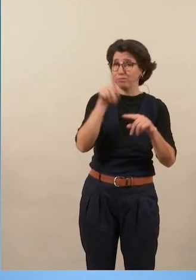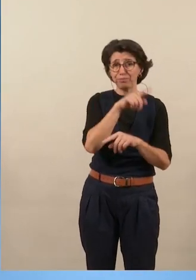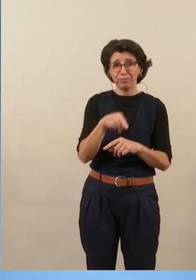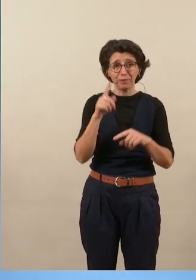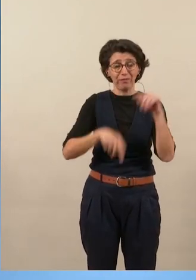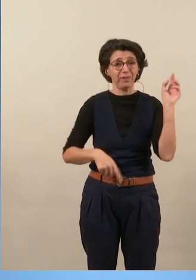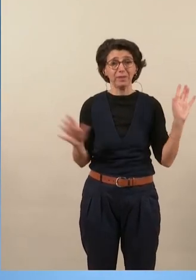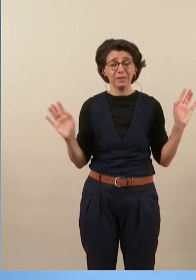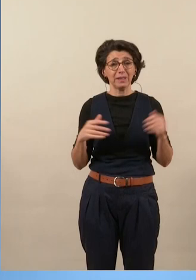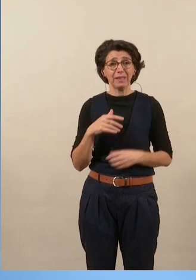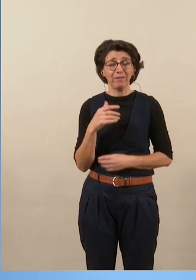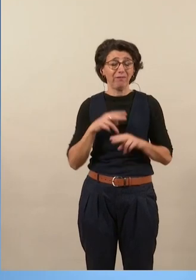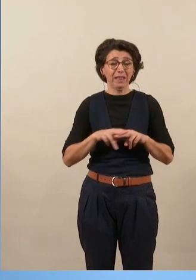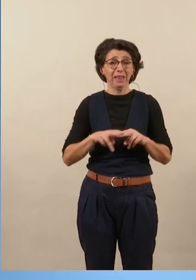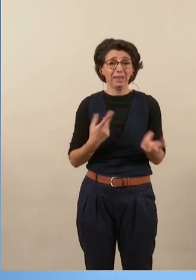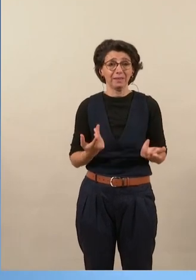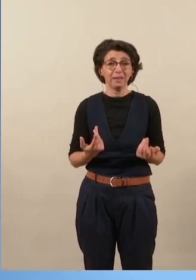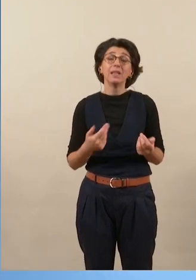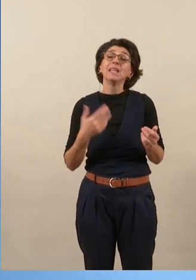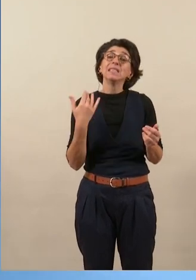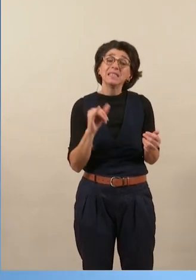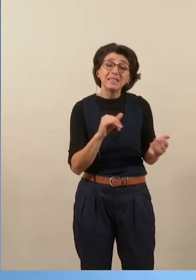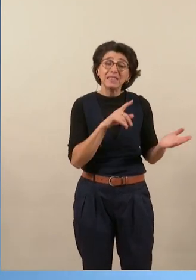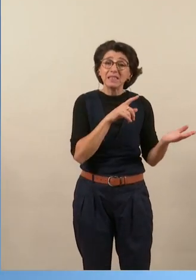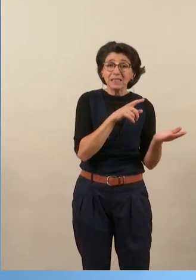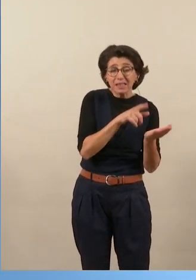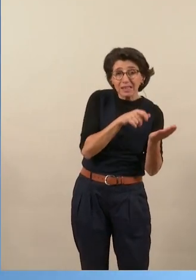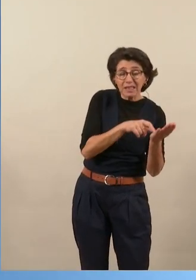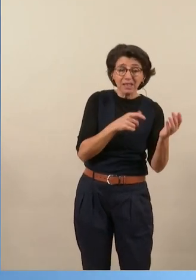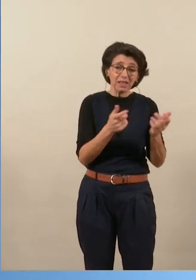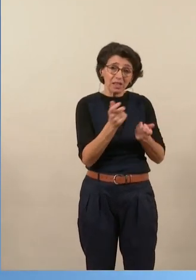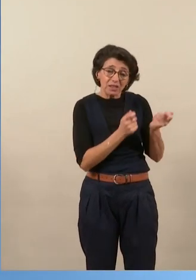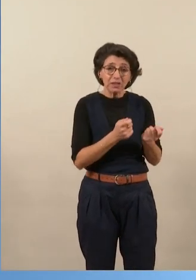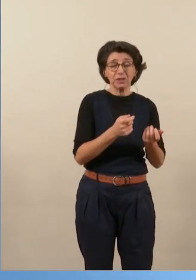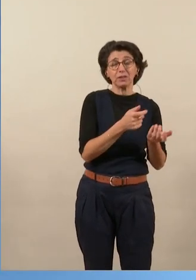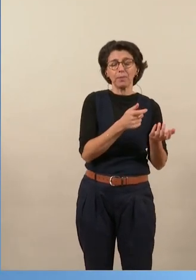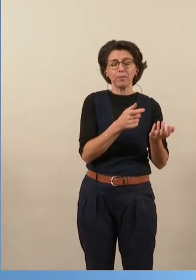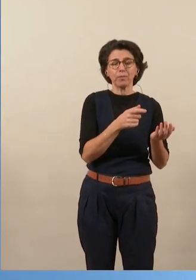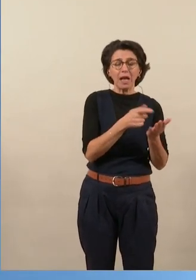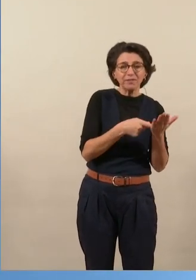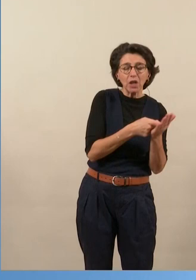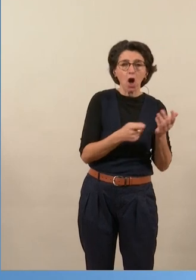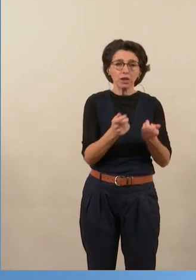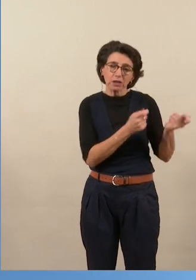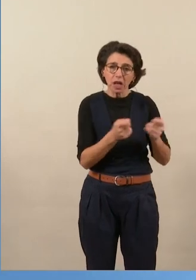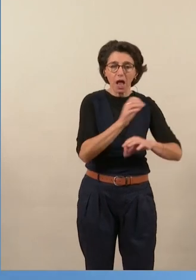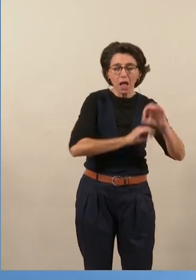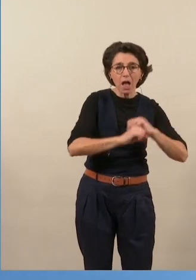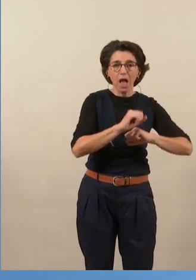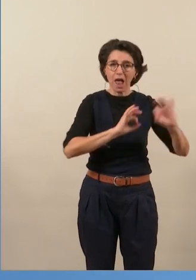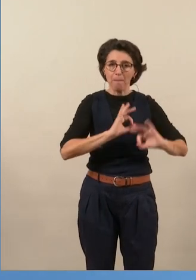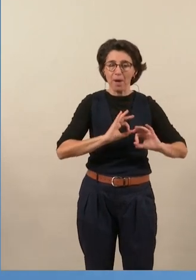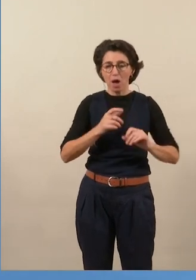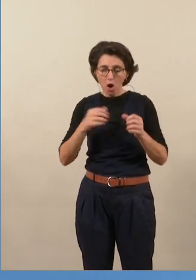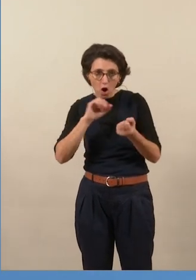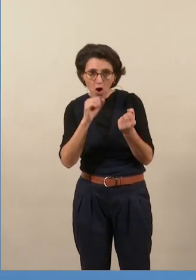sans les mesures financières sans un changement de braquer une réorganisation et une restructuration vous continuerez